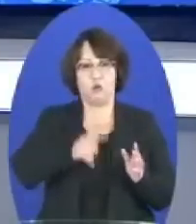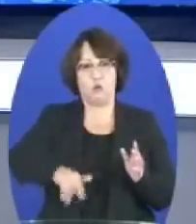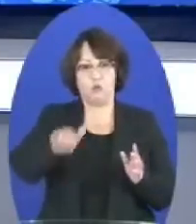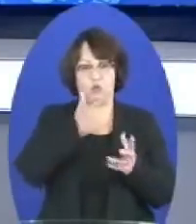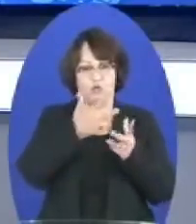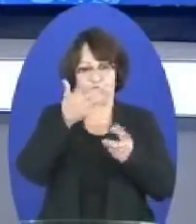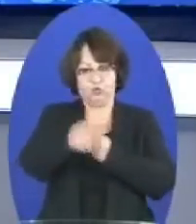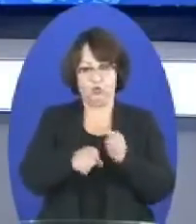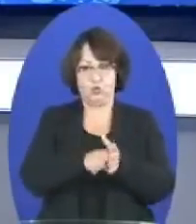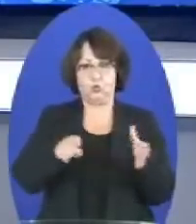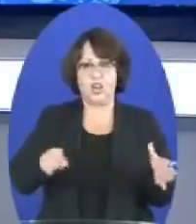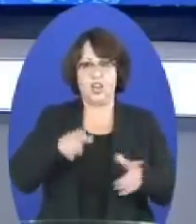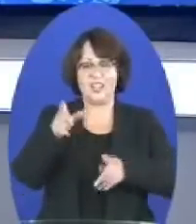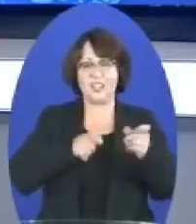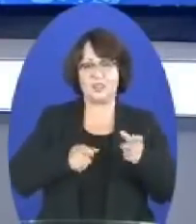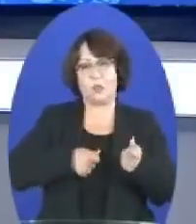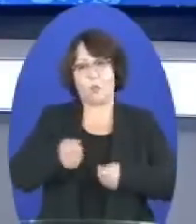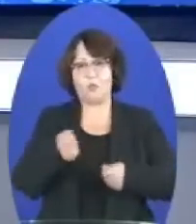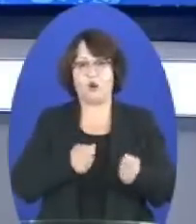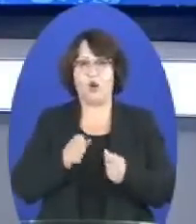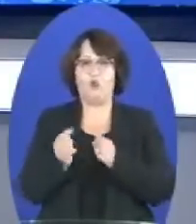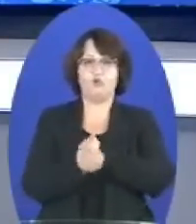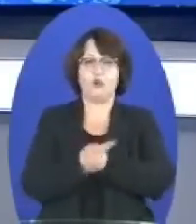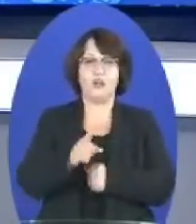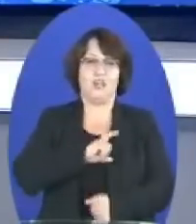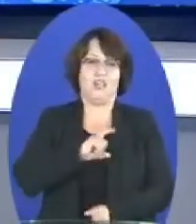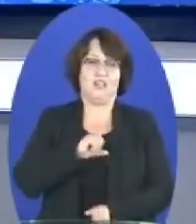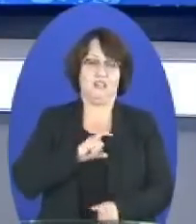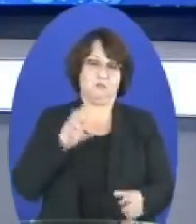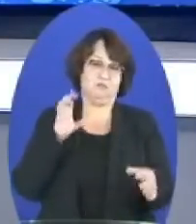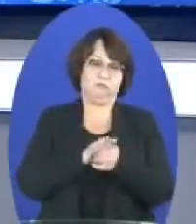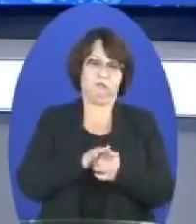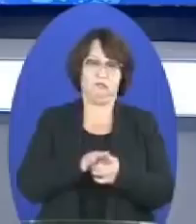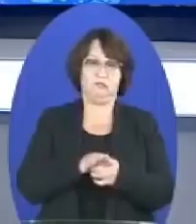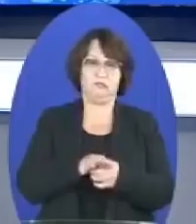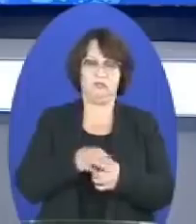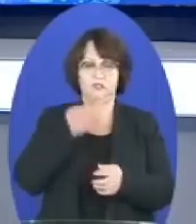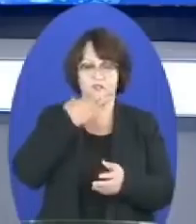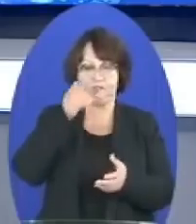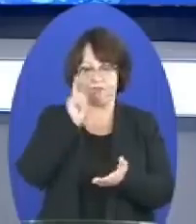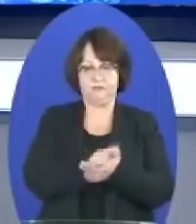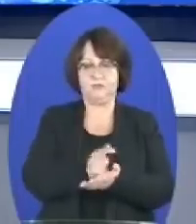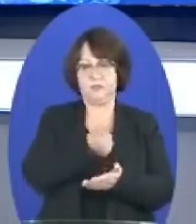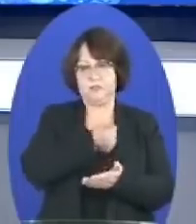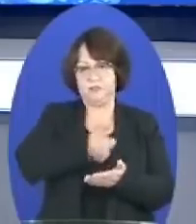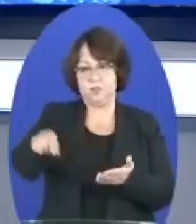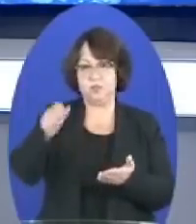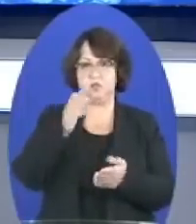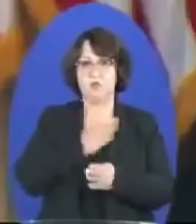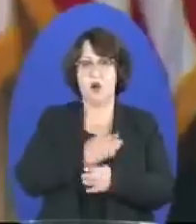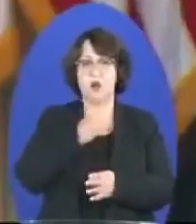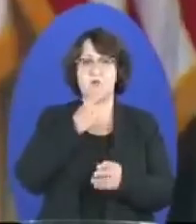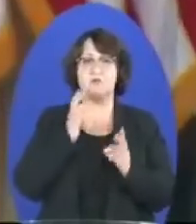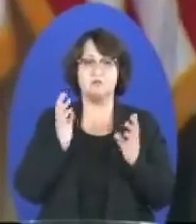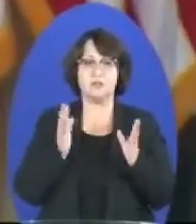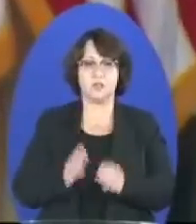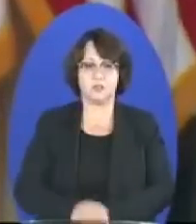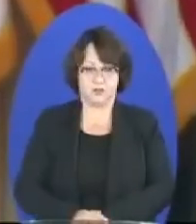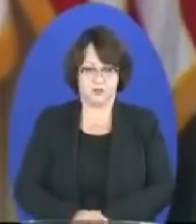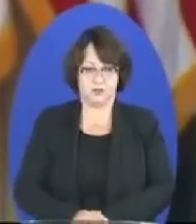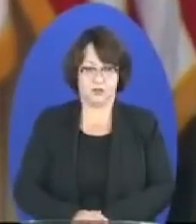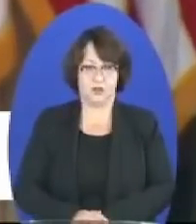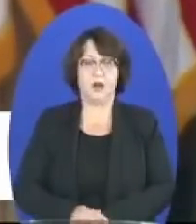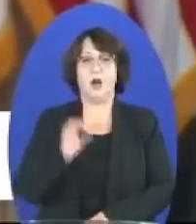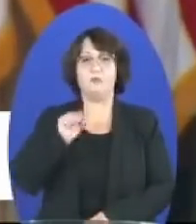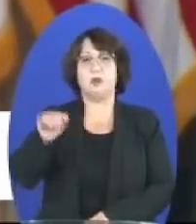турш олгож байсан эдийн засаг худалдааны онцгой эрхийг цуцлах тухай зарилэгт гар эвсэг зурсан гэдгээ мэдгдсэн байна.